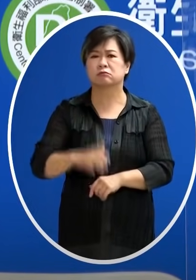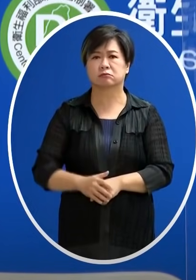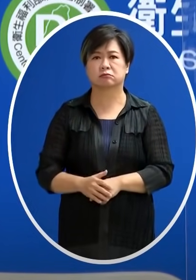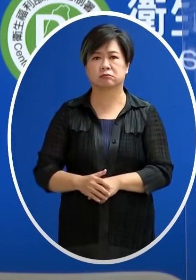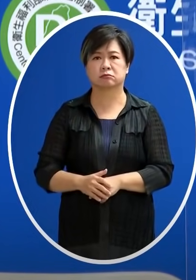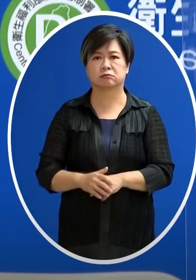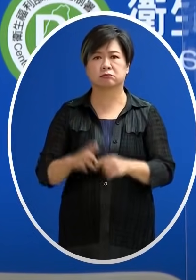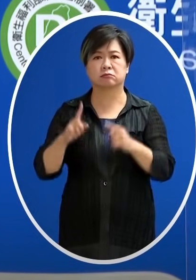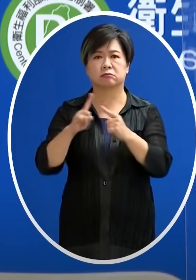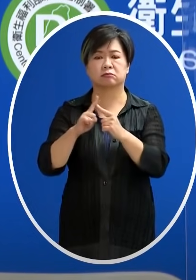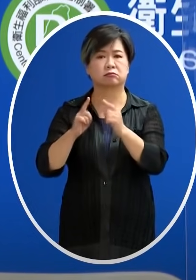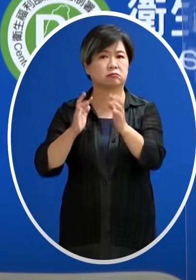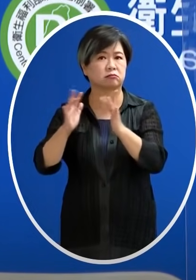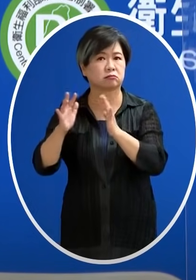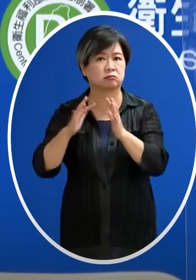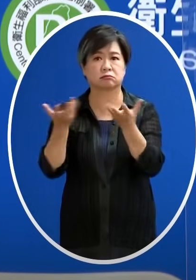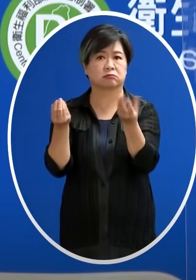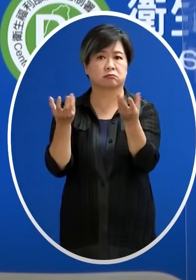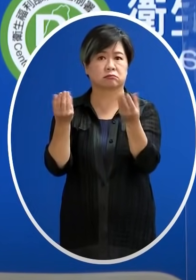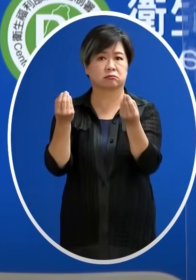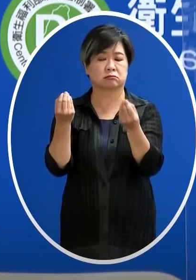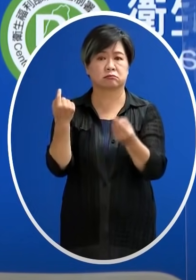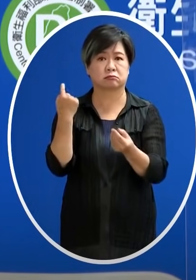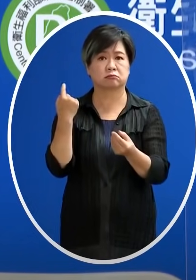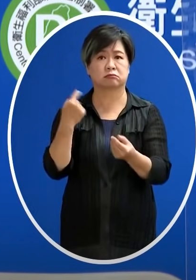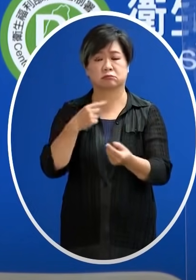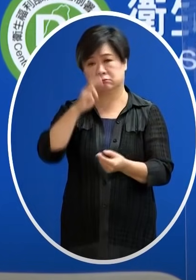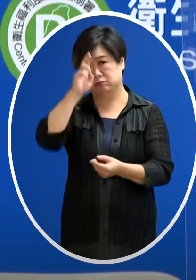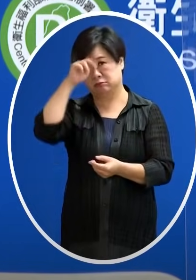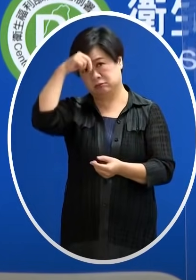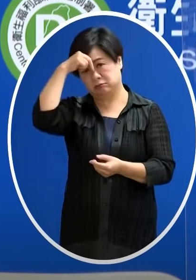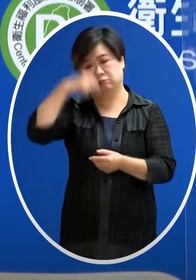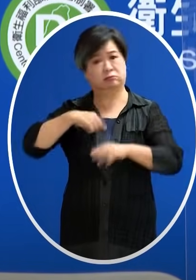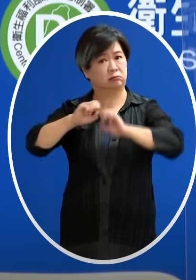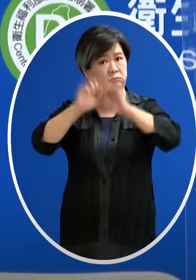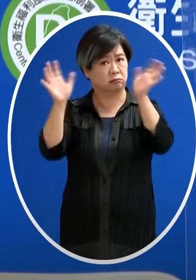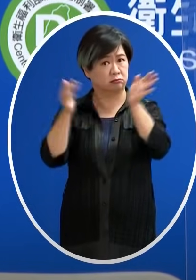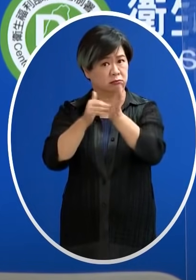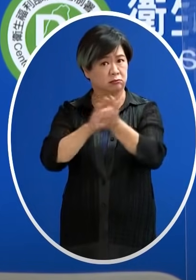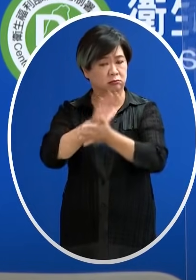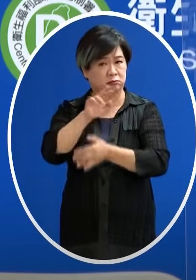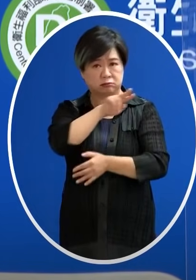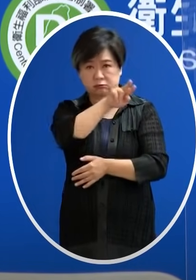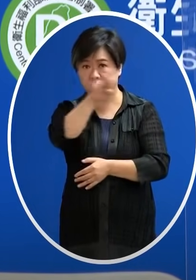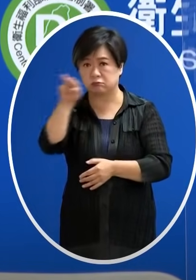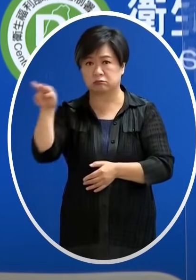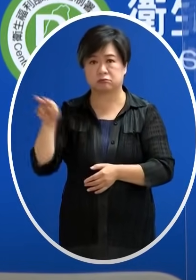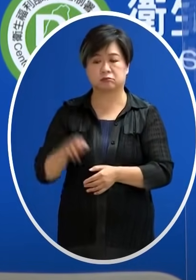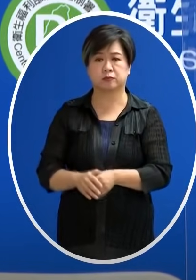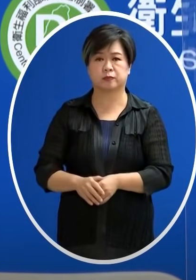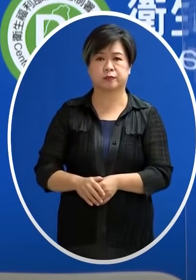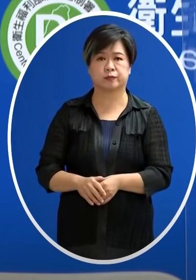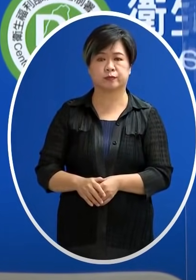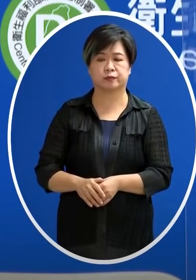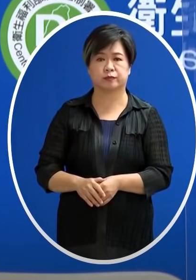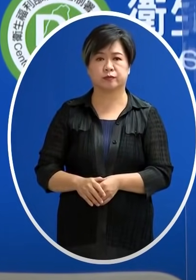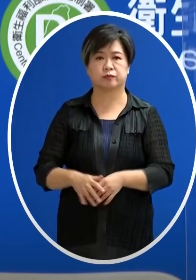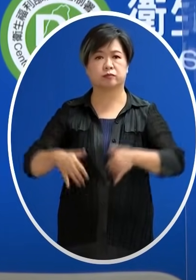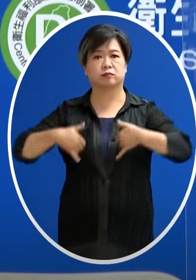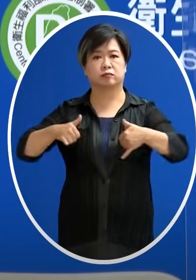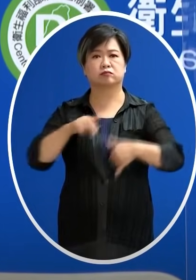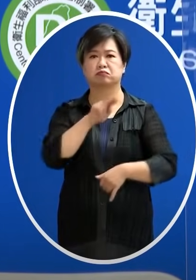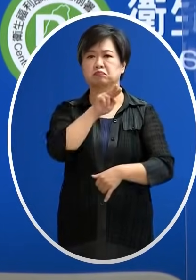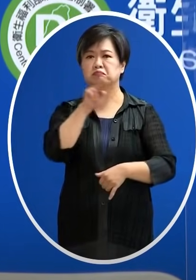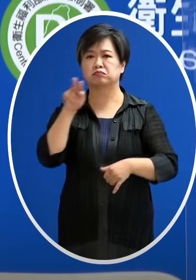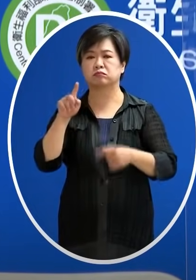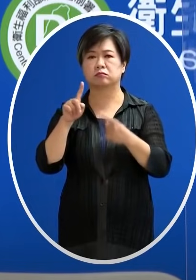流管制，像昨天晚上，昨天我们中午宣布了以后，好，那其实在好整体在街上就已经